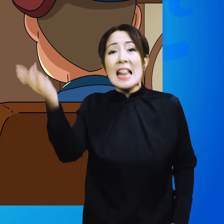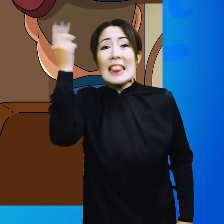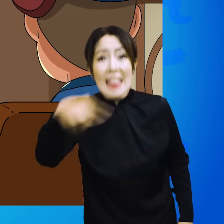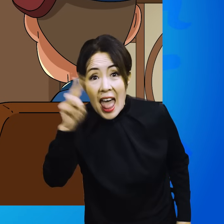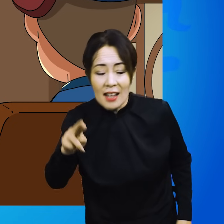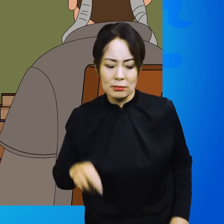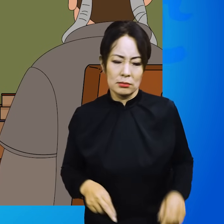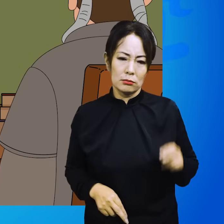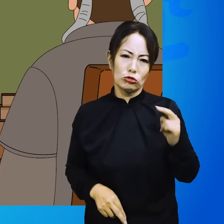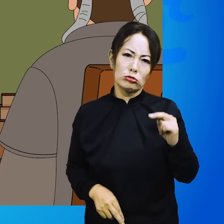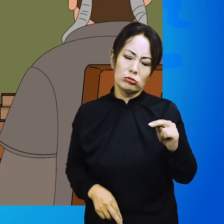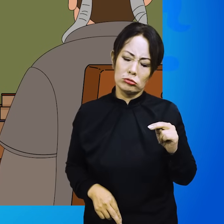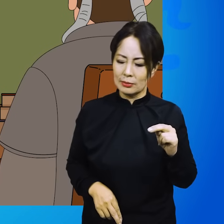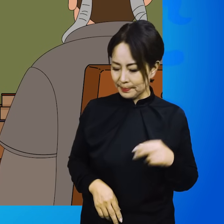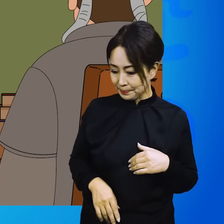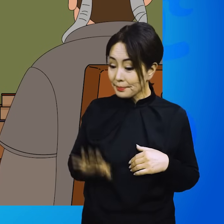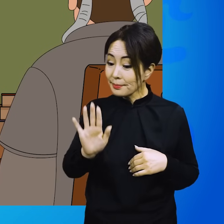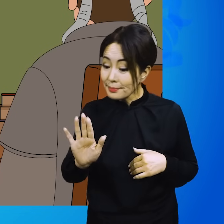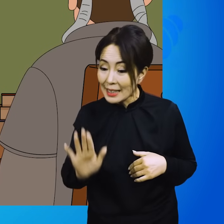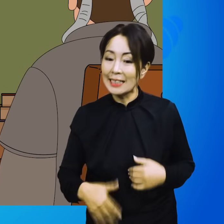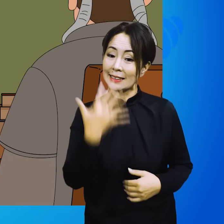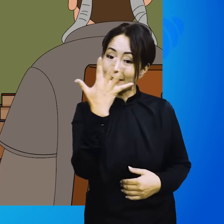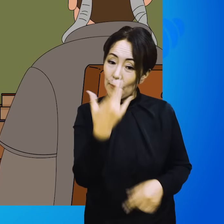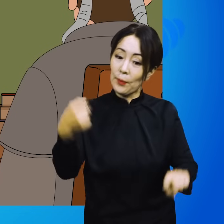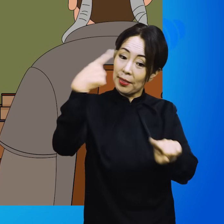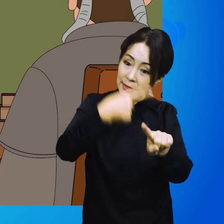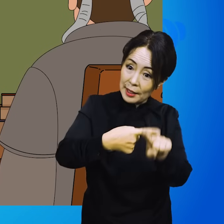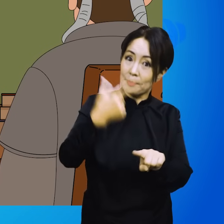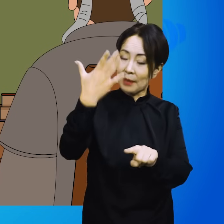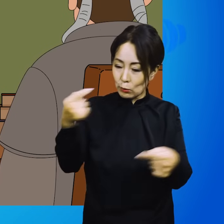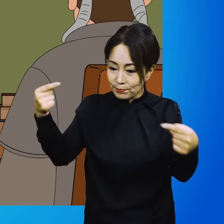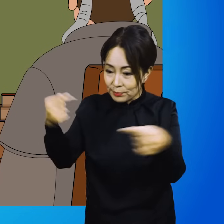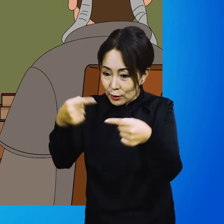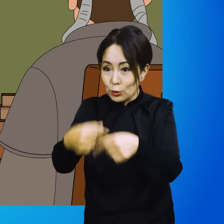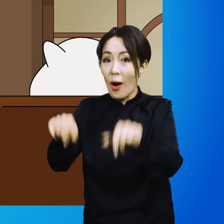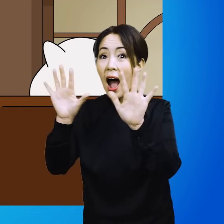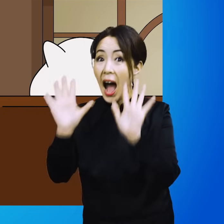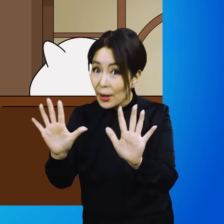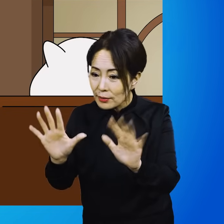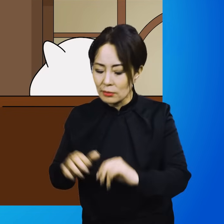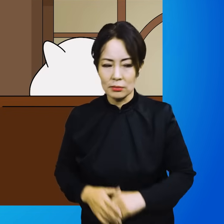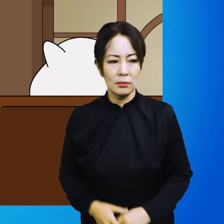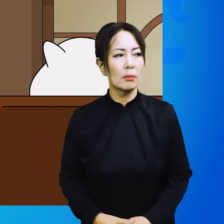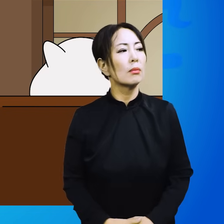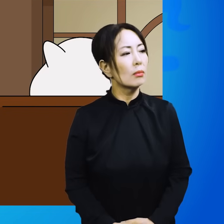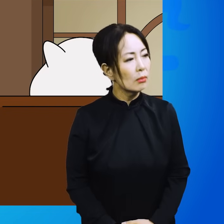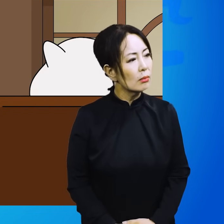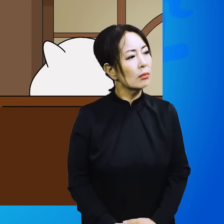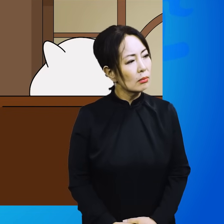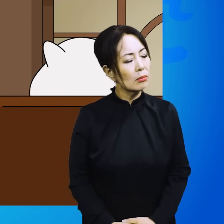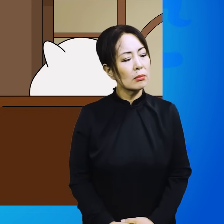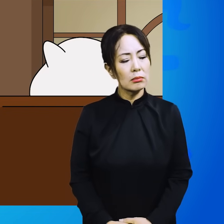Д. За, тав дээр тавыг нэмэхээр 10 гарна. Хм.